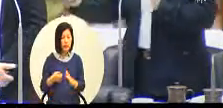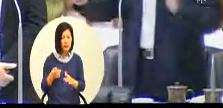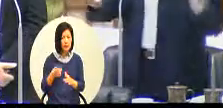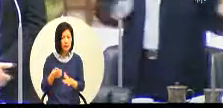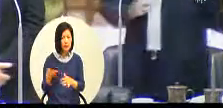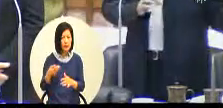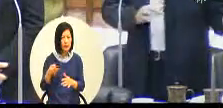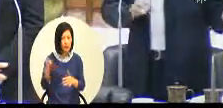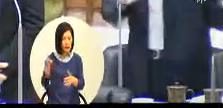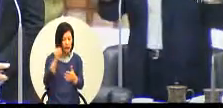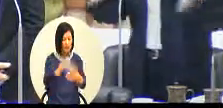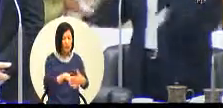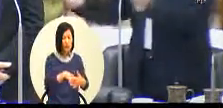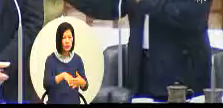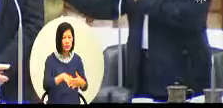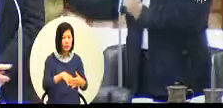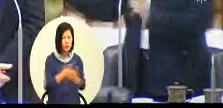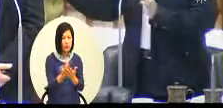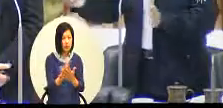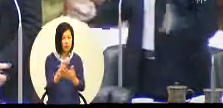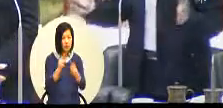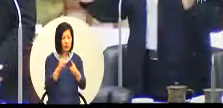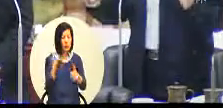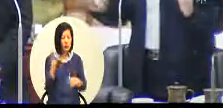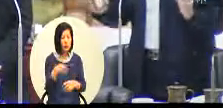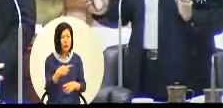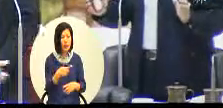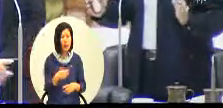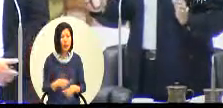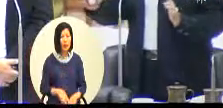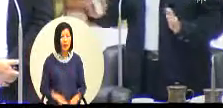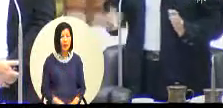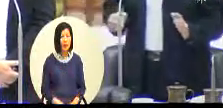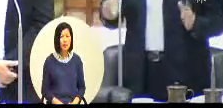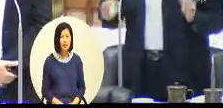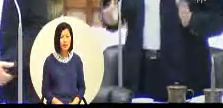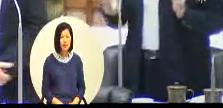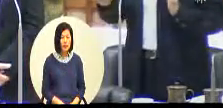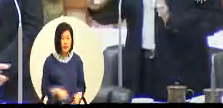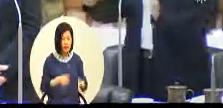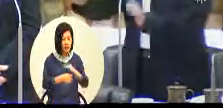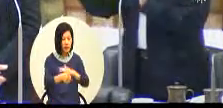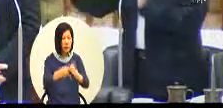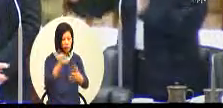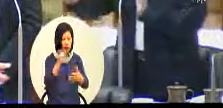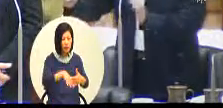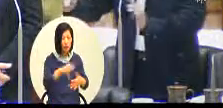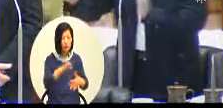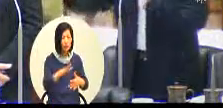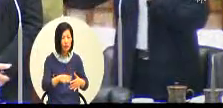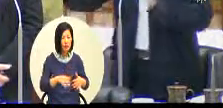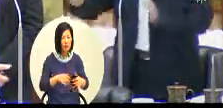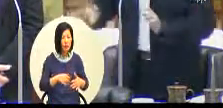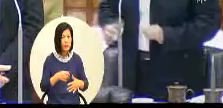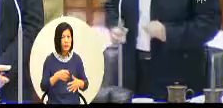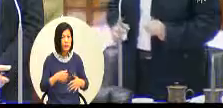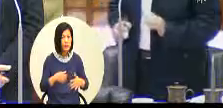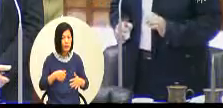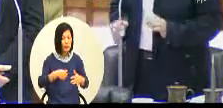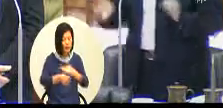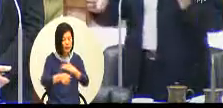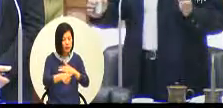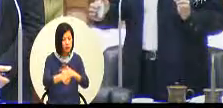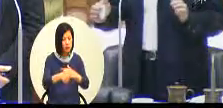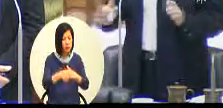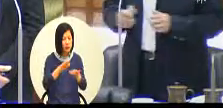们的艺术人才跟一些这个人才进驻。可是，在这个进驻只是静态的一个进